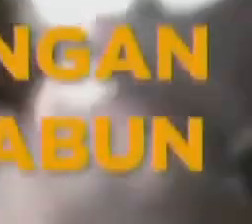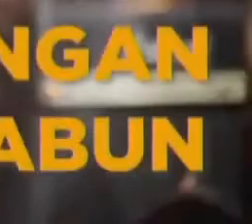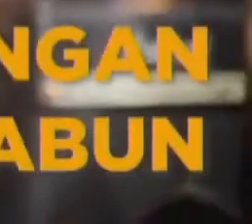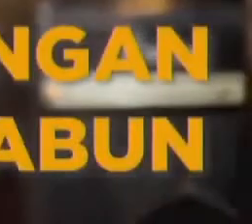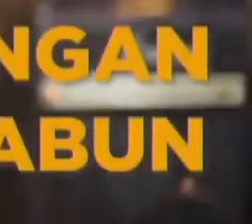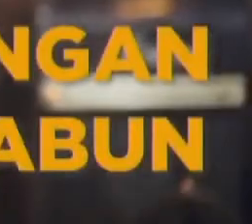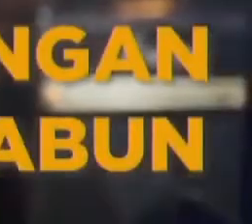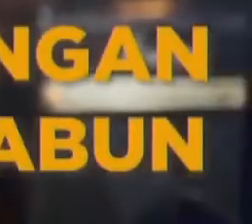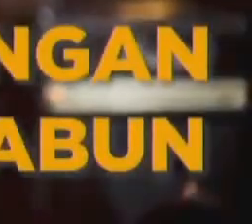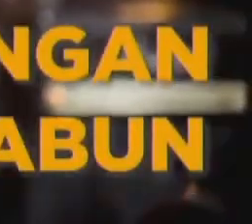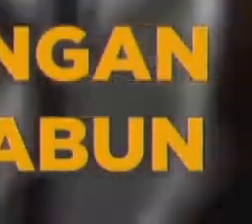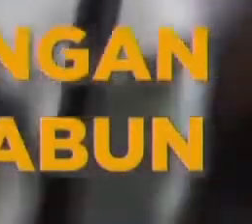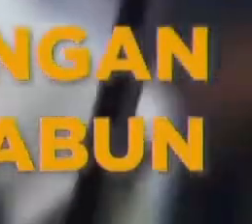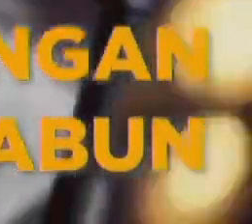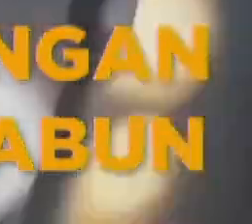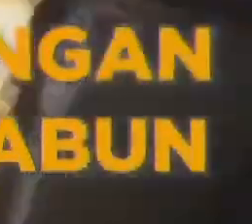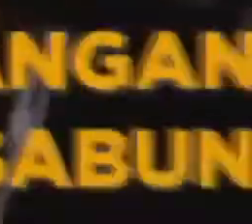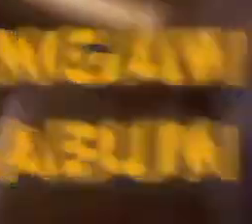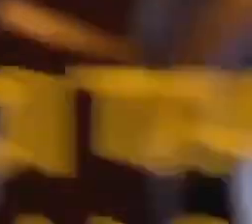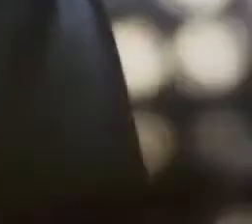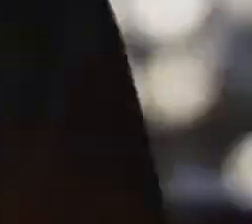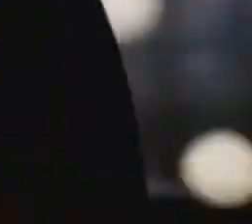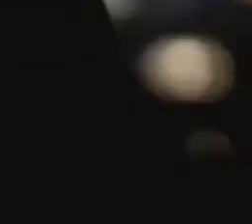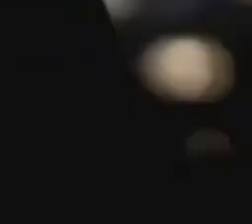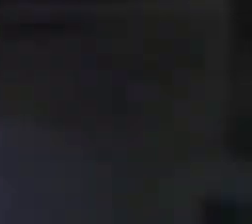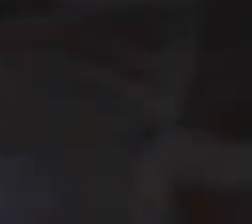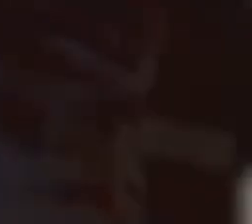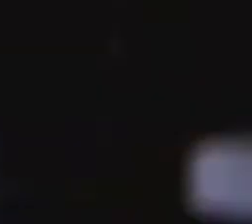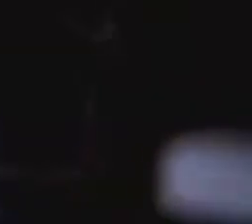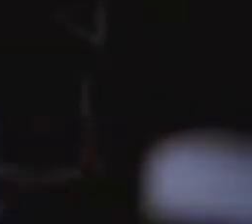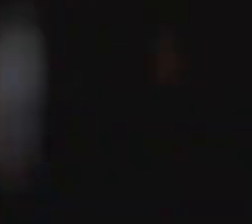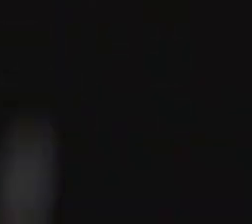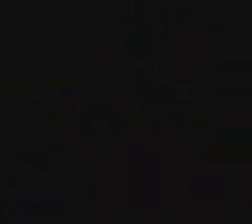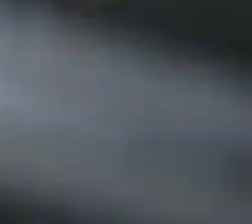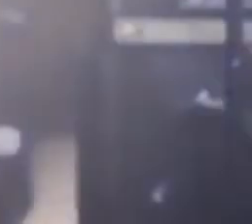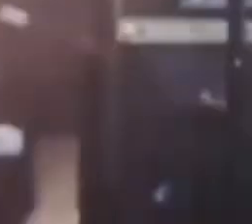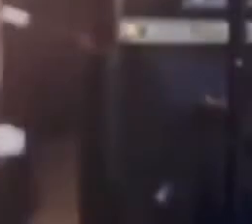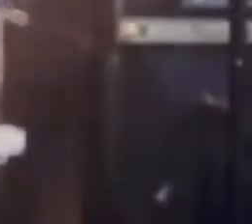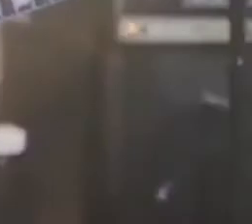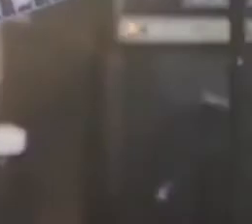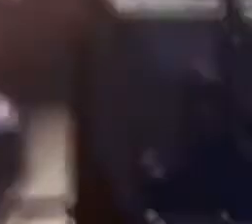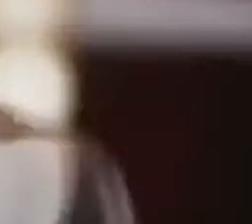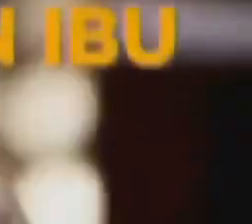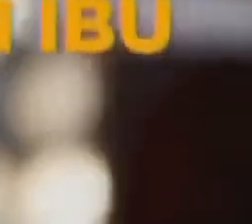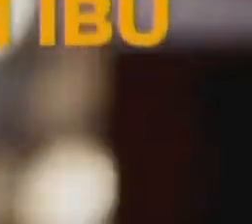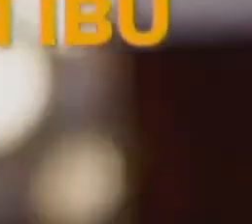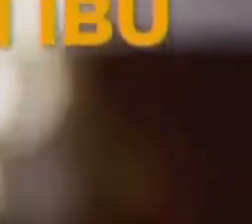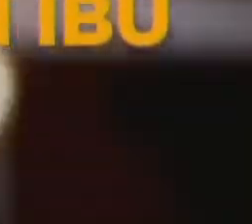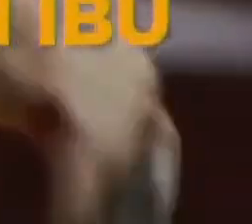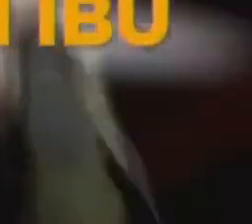Cuci tangan pakai sabun jangan sampai setelah